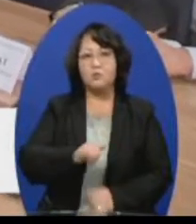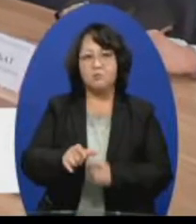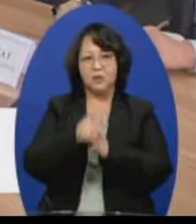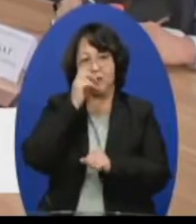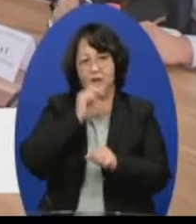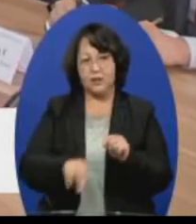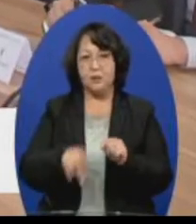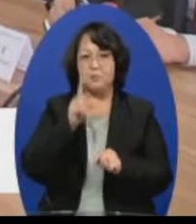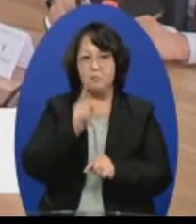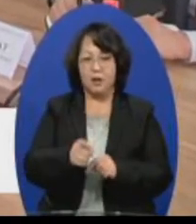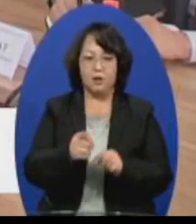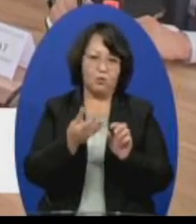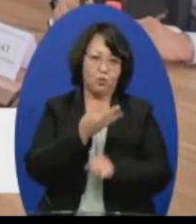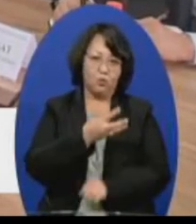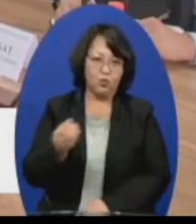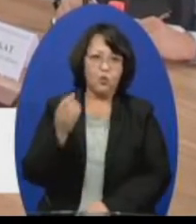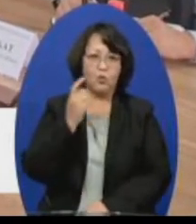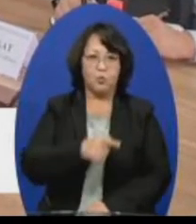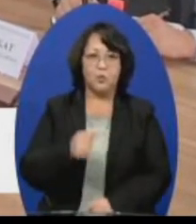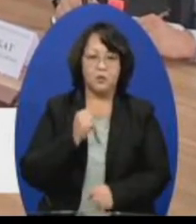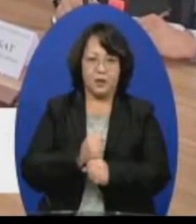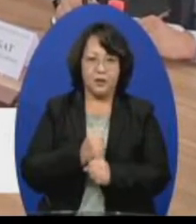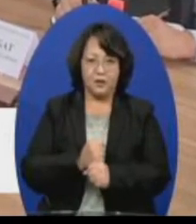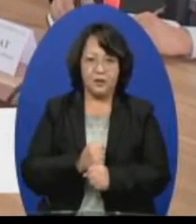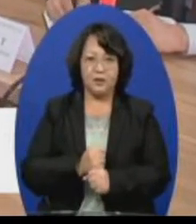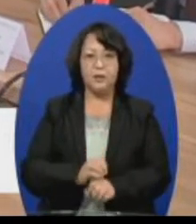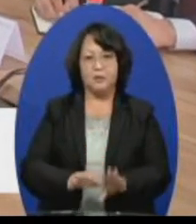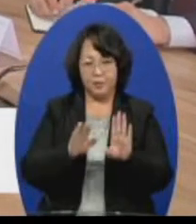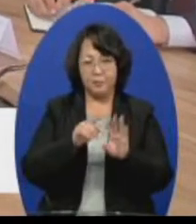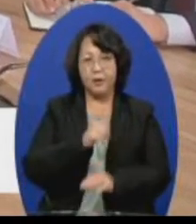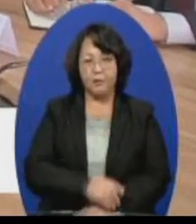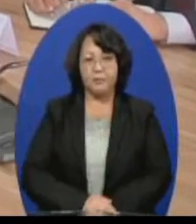мэрэгжлийн хяналтын 1400 гаруй байцаагч ажиллаж байгаа юм.